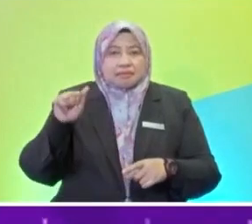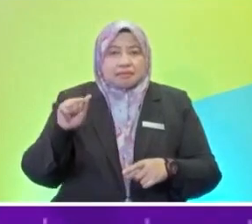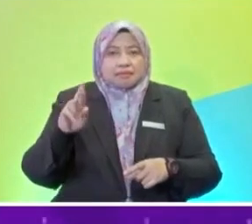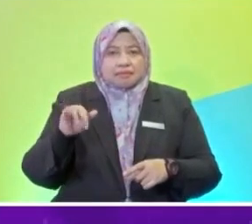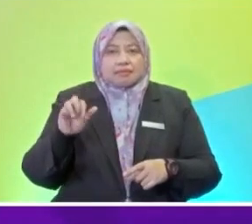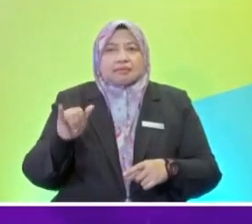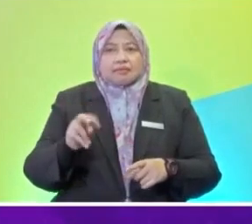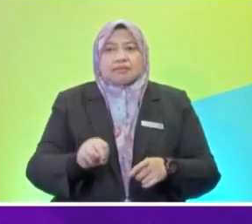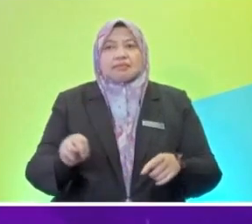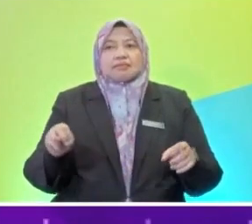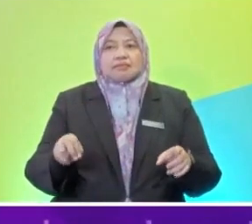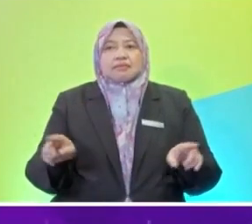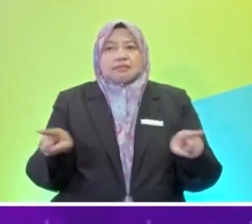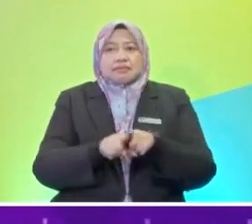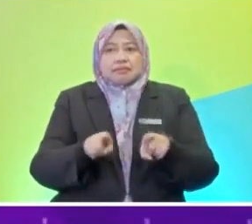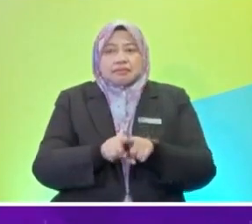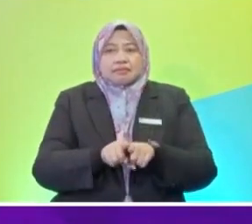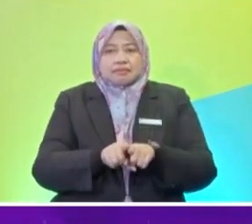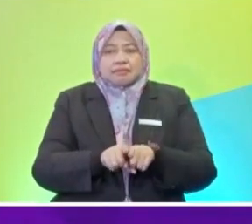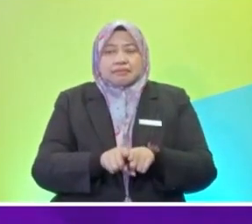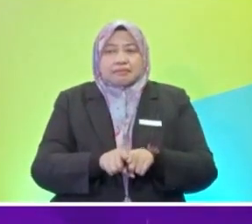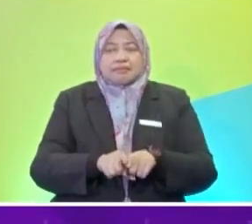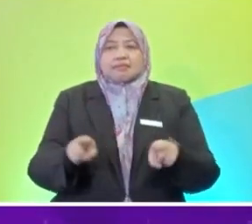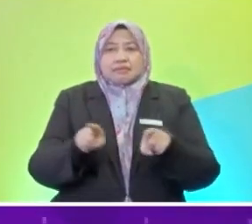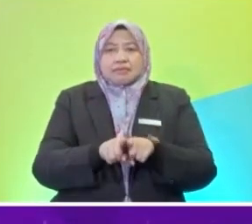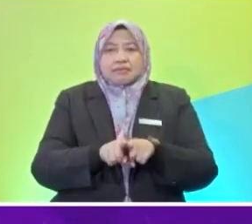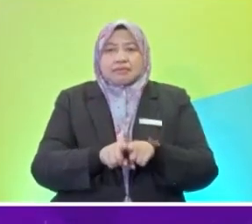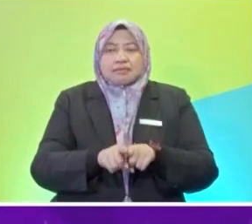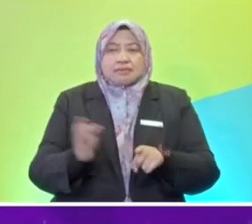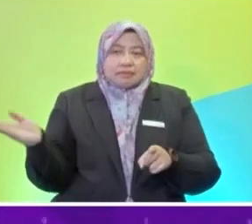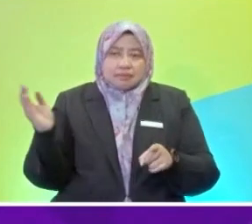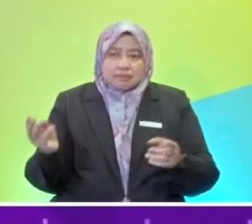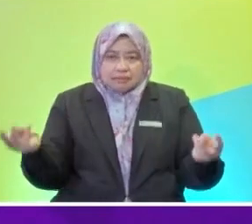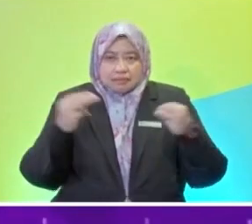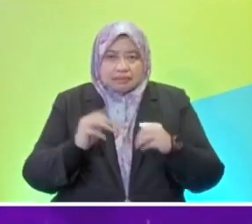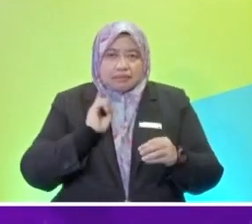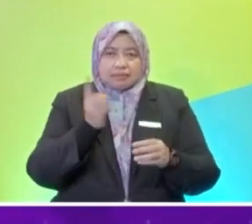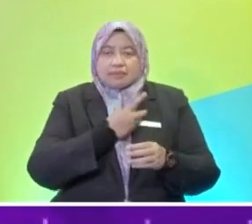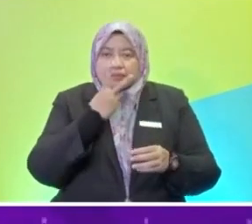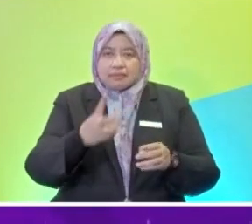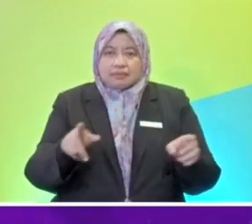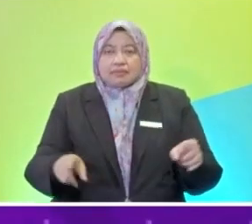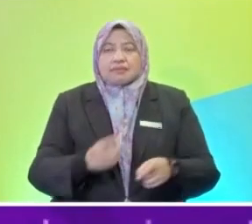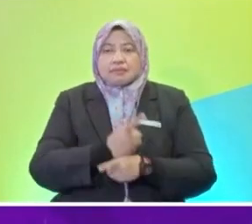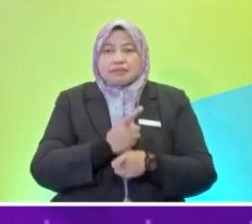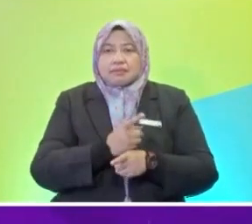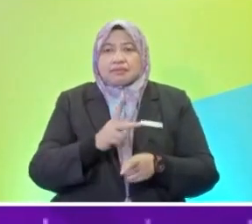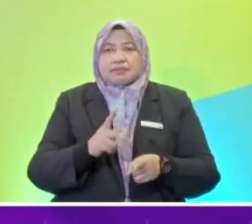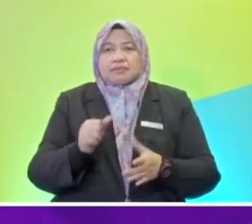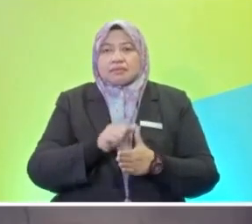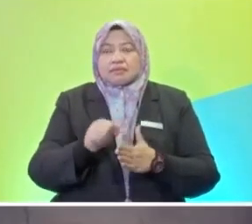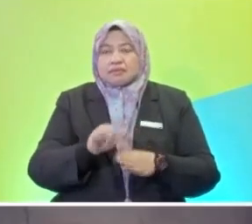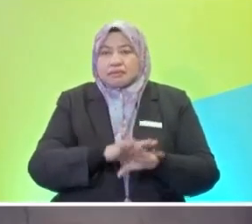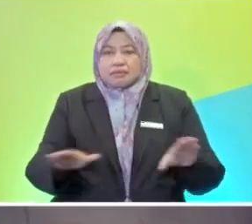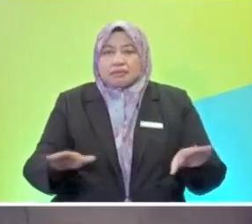sambel sambel Oke sama Mari kita simak berdoa tidak Oke segi empat tepat